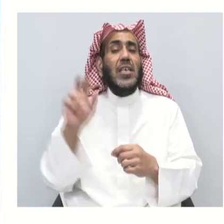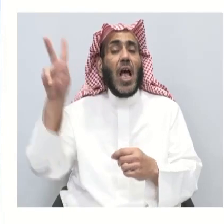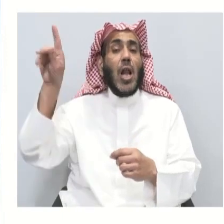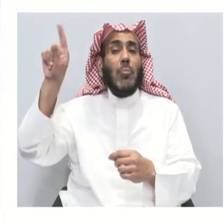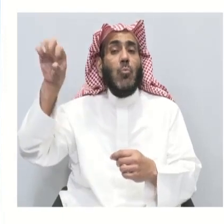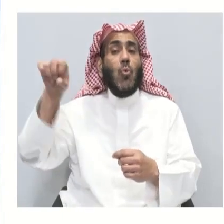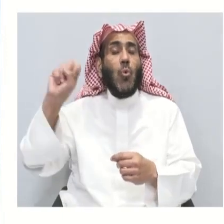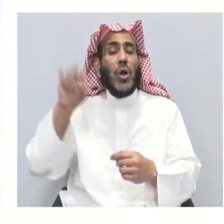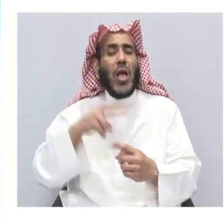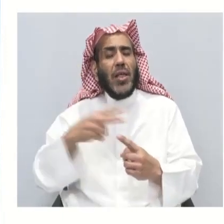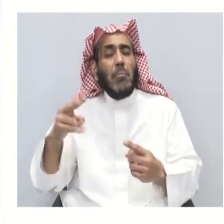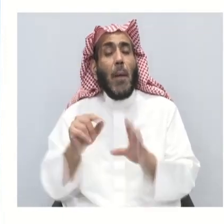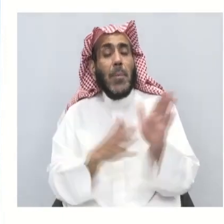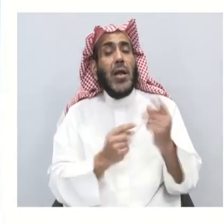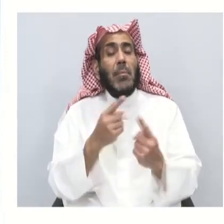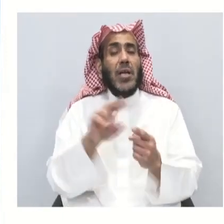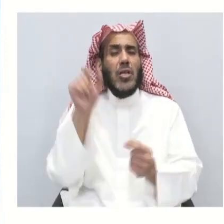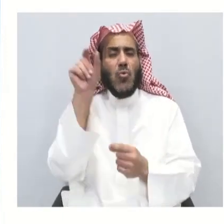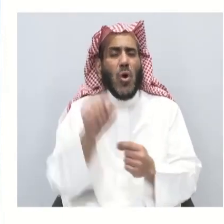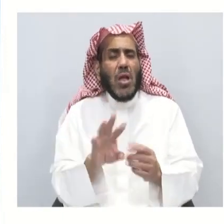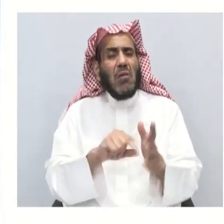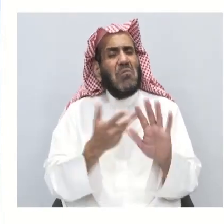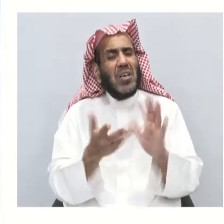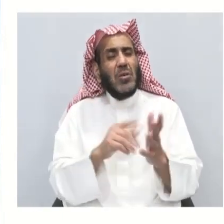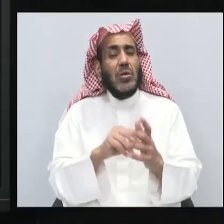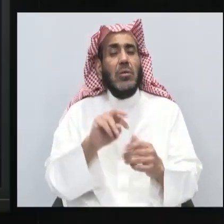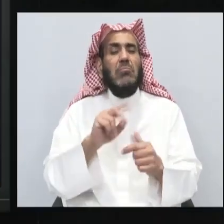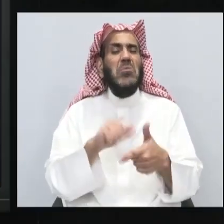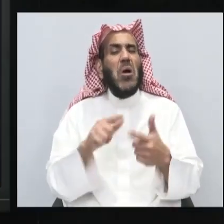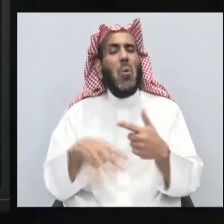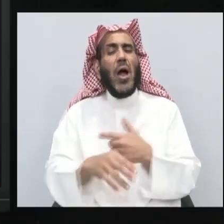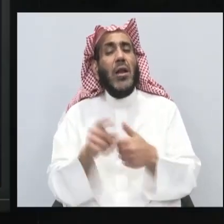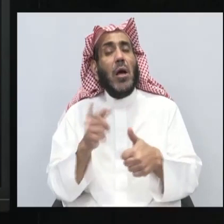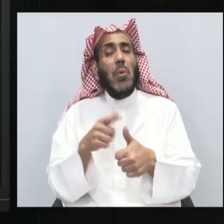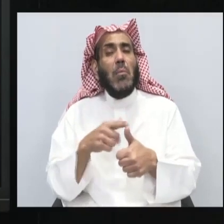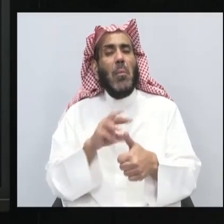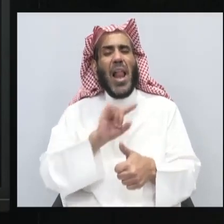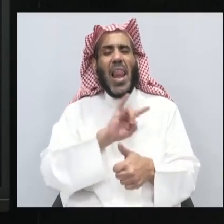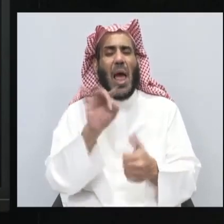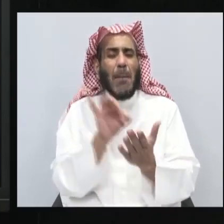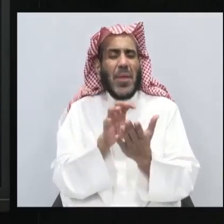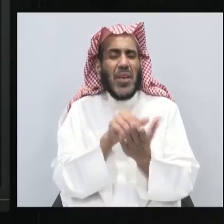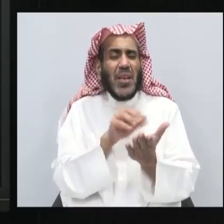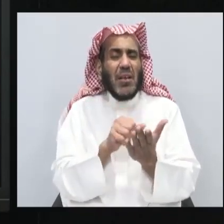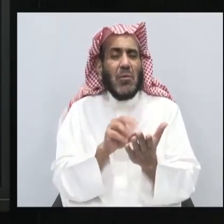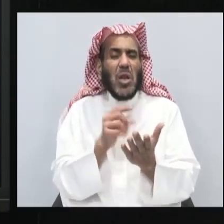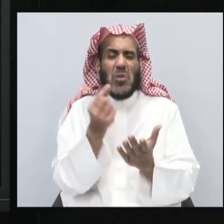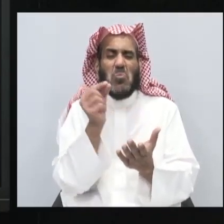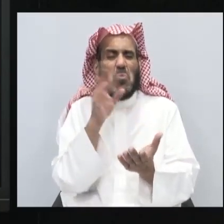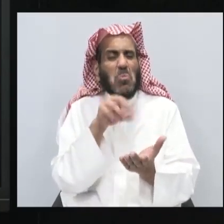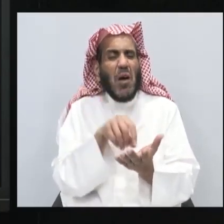بينما النباتات الوعائية فهي قد تكون نوعان، إما لابذرية أي لا تنتج